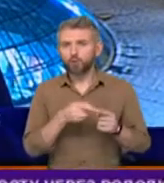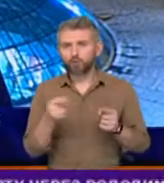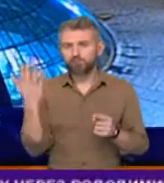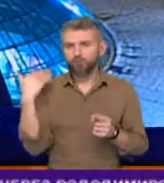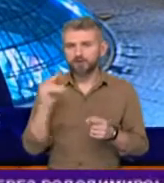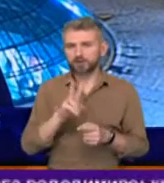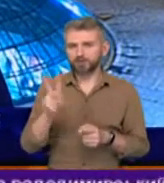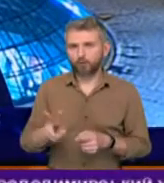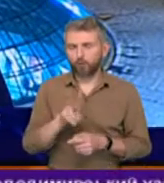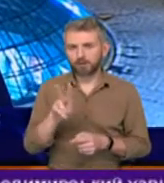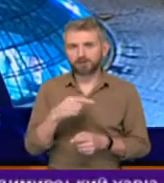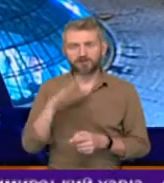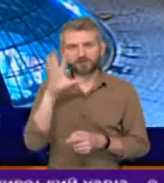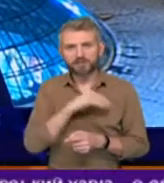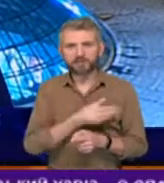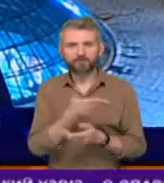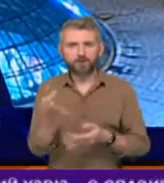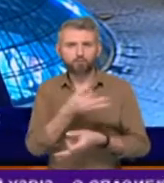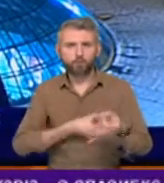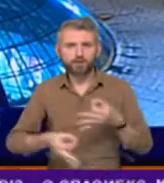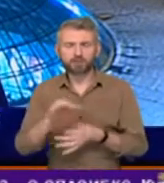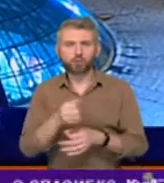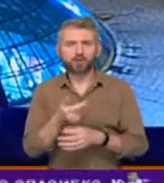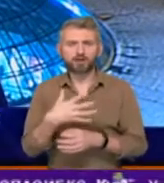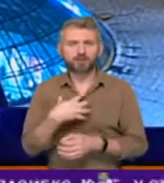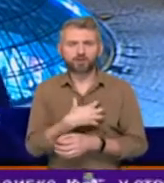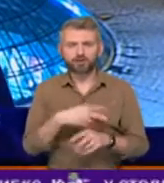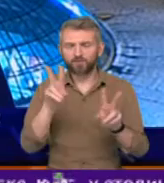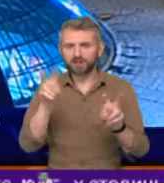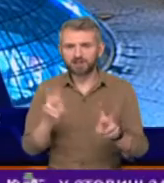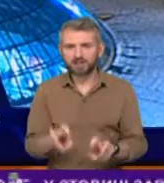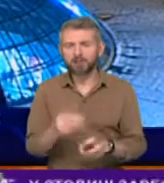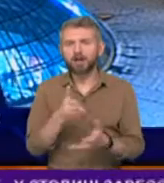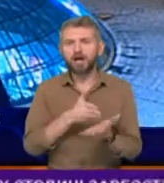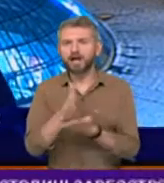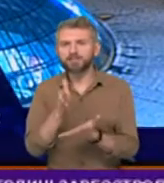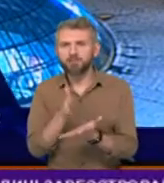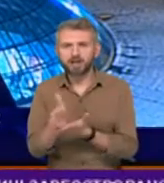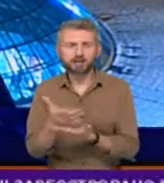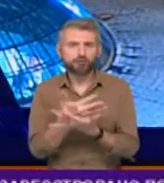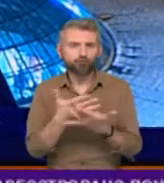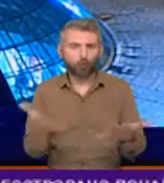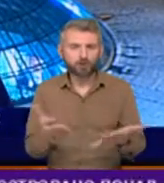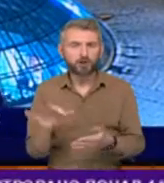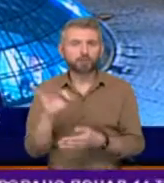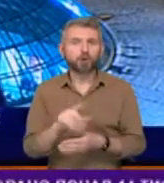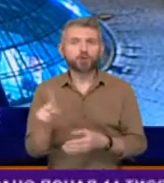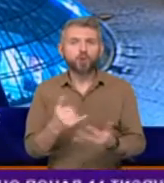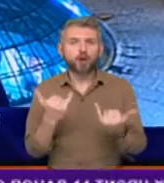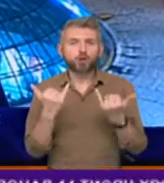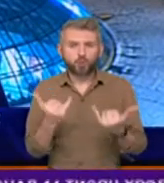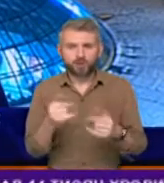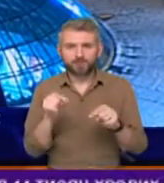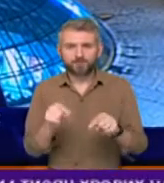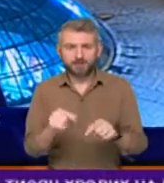попередніх 2 годин ми вже встигли з вами поговорити про кілька важливих тем, їх аспектів, напрямків тощо. Про що сьогодні в